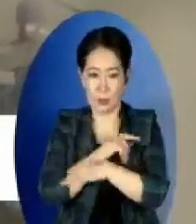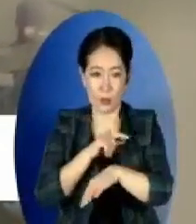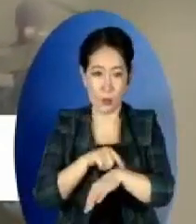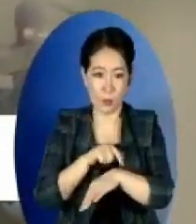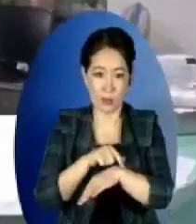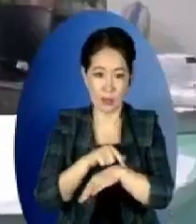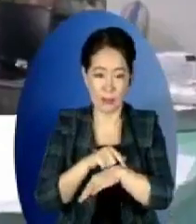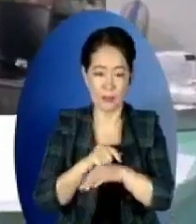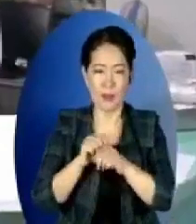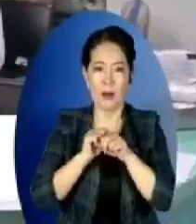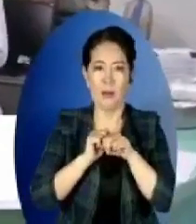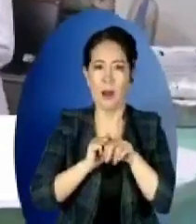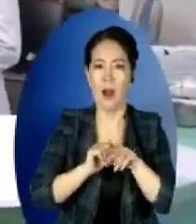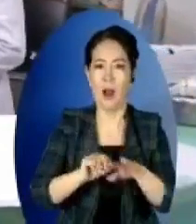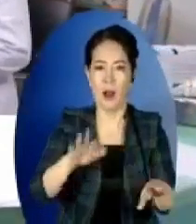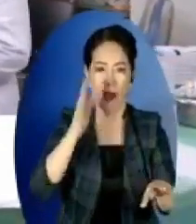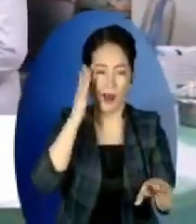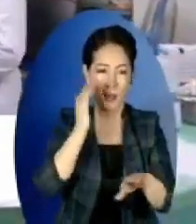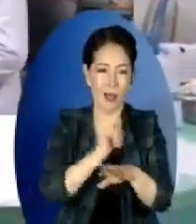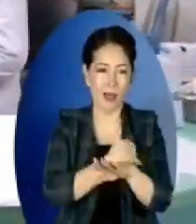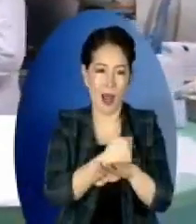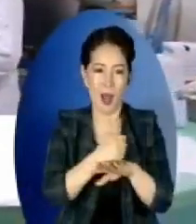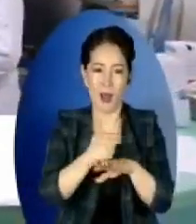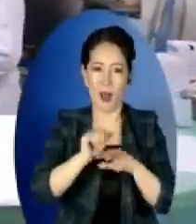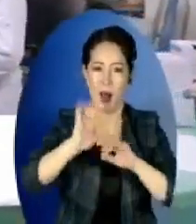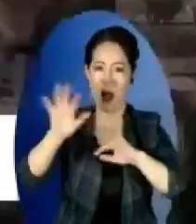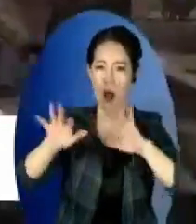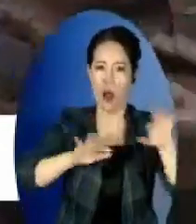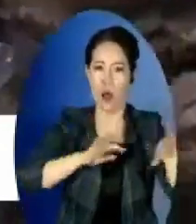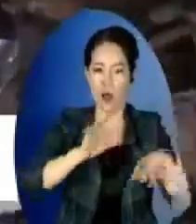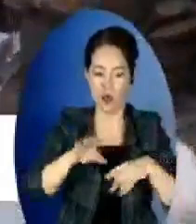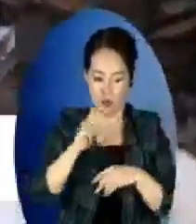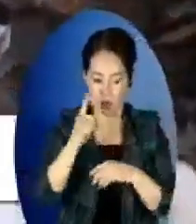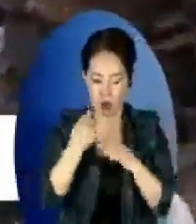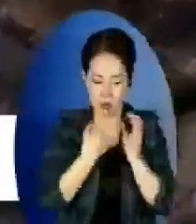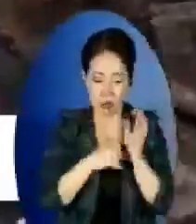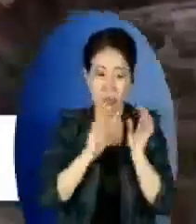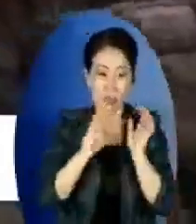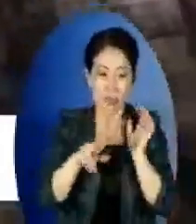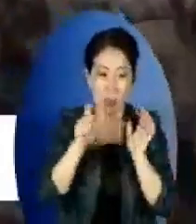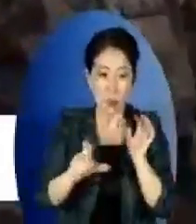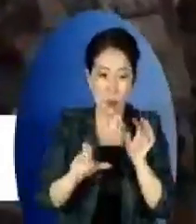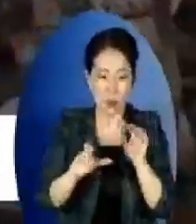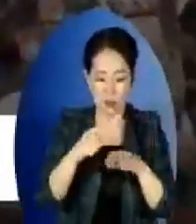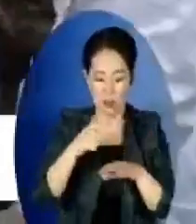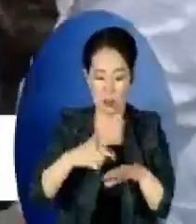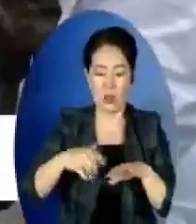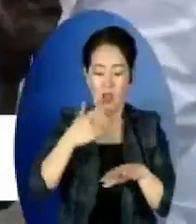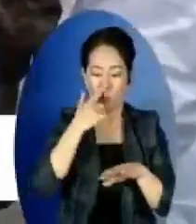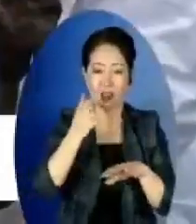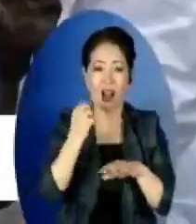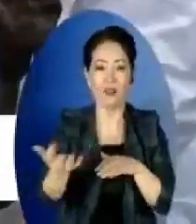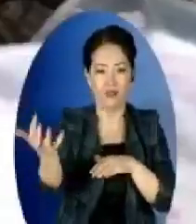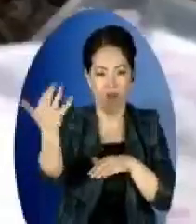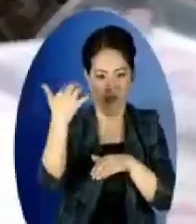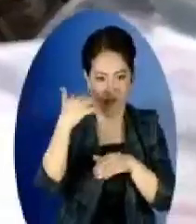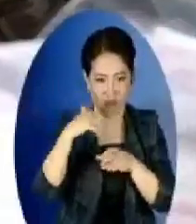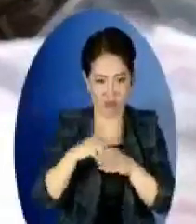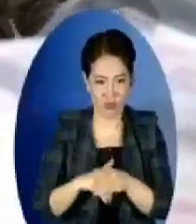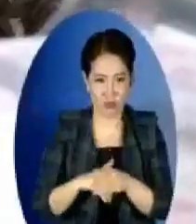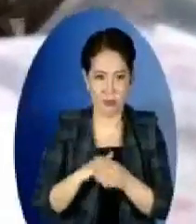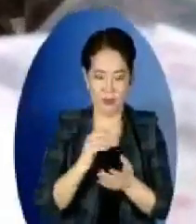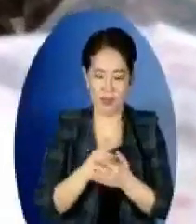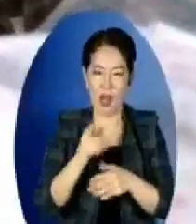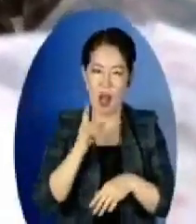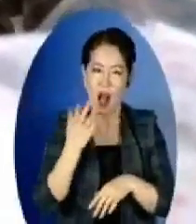улс орон даяар болон гадагшаа аялсан 160 гаруй сая хүн нутаг буцаж ирж байна. За, энэх зорчих хөдөлгөөний үеэр халдвар авсан хүний тоо